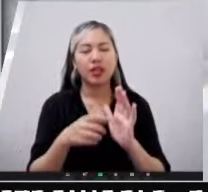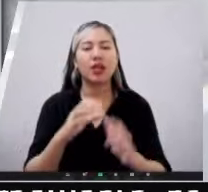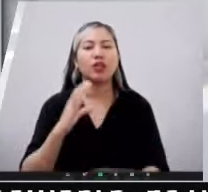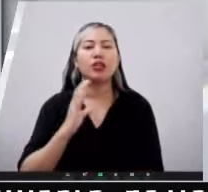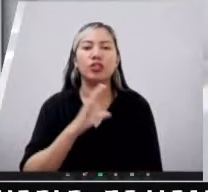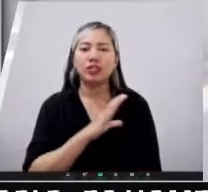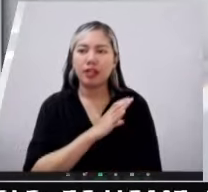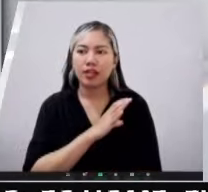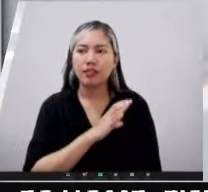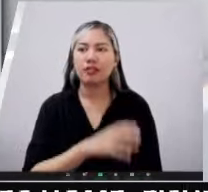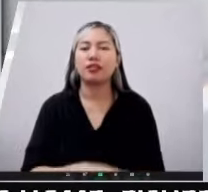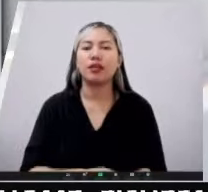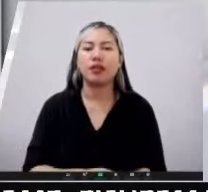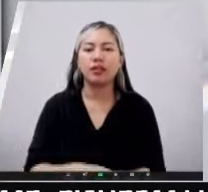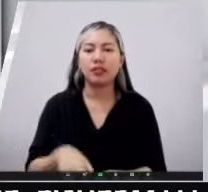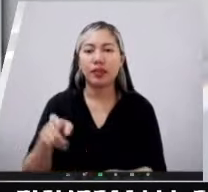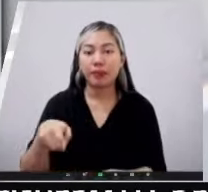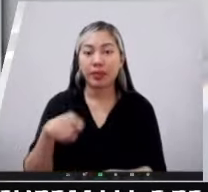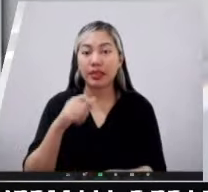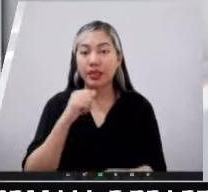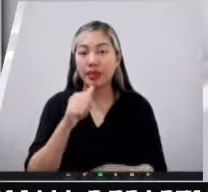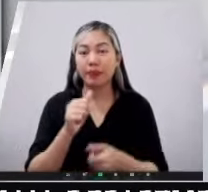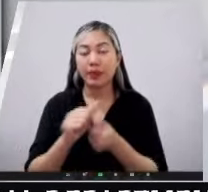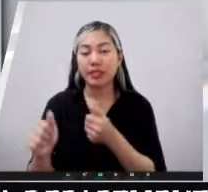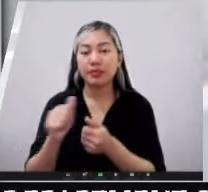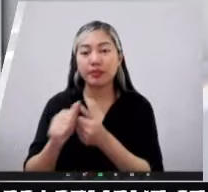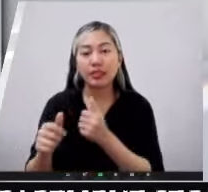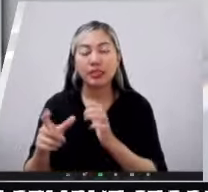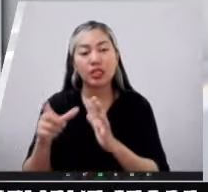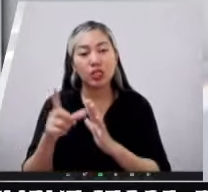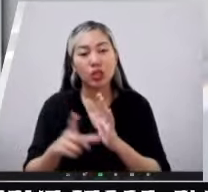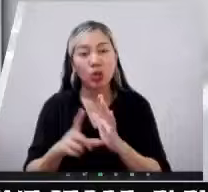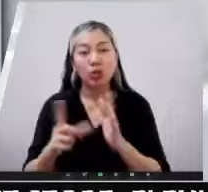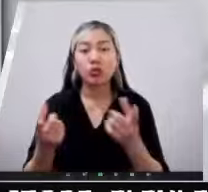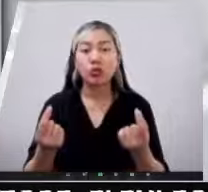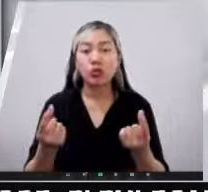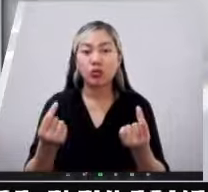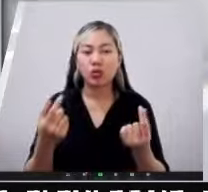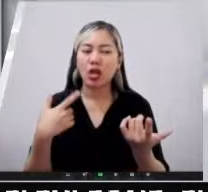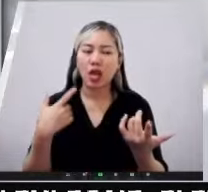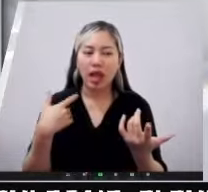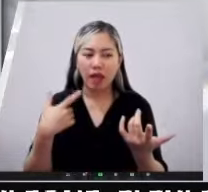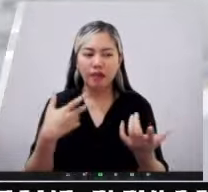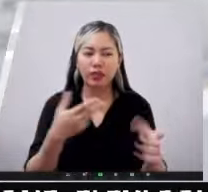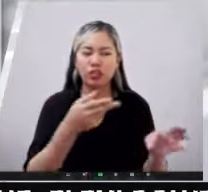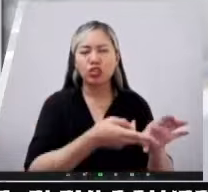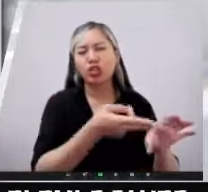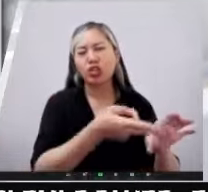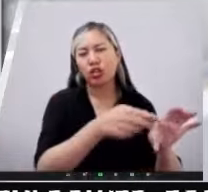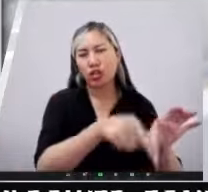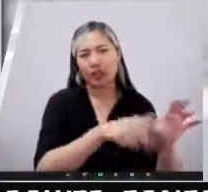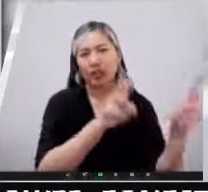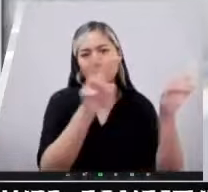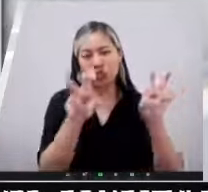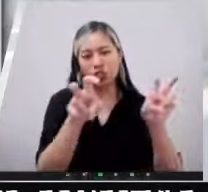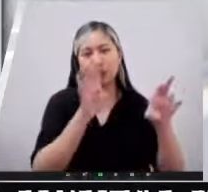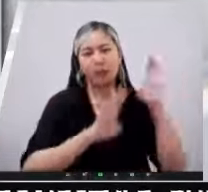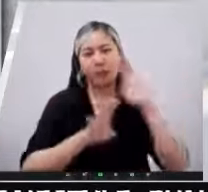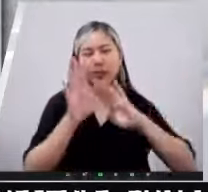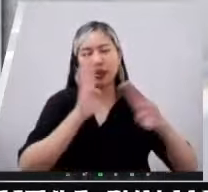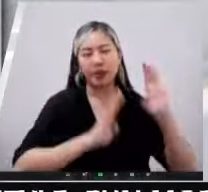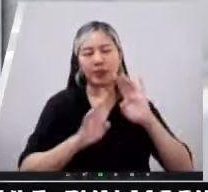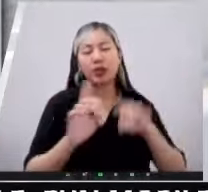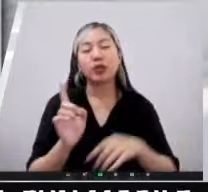imbes daw na magpasa ng makabagong batas ay nagpupumilit na sumawsaw sa isyu ng iba partikular niyang binanggit ang